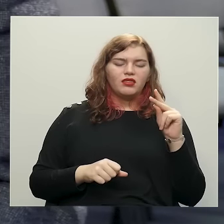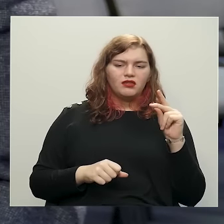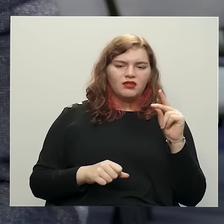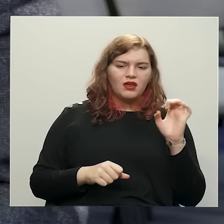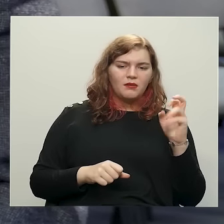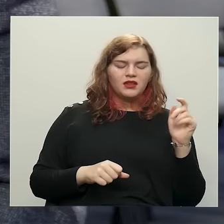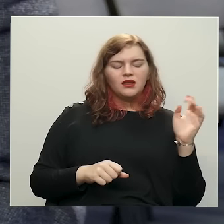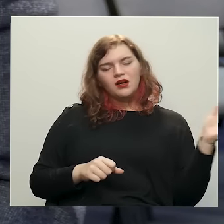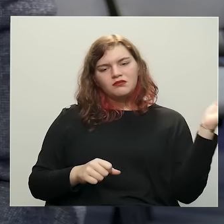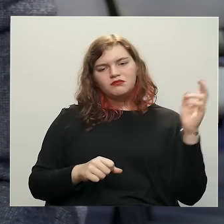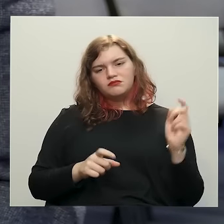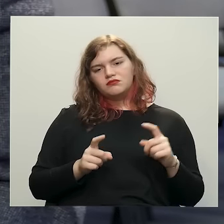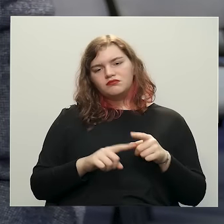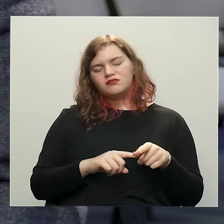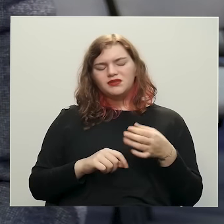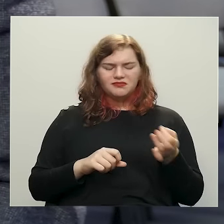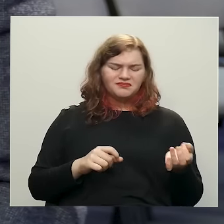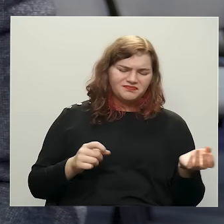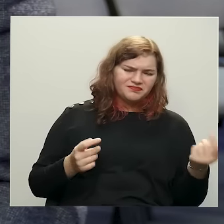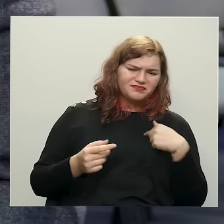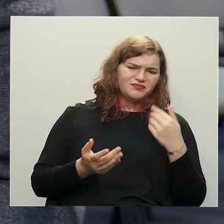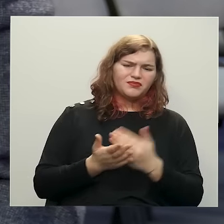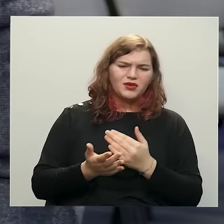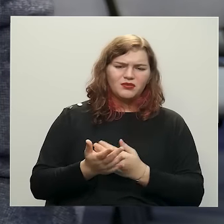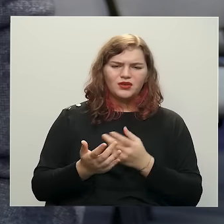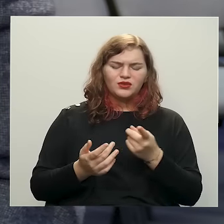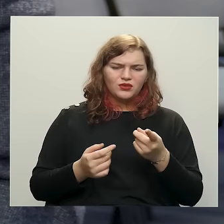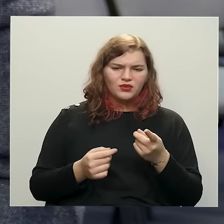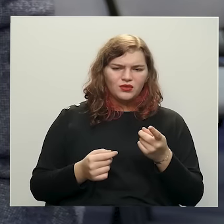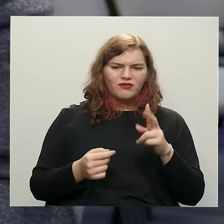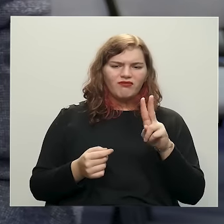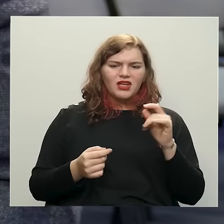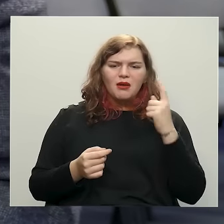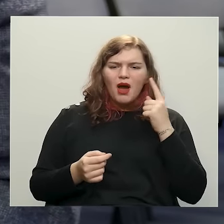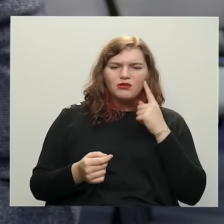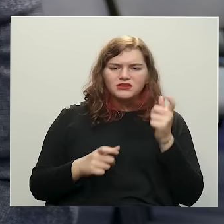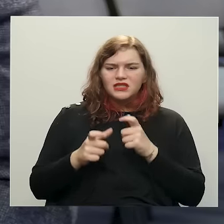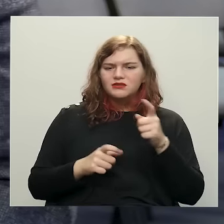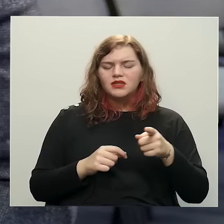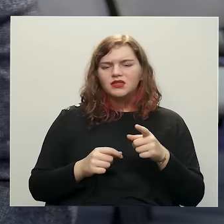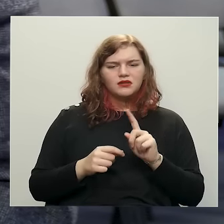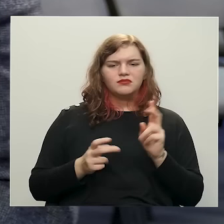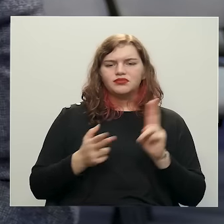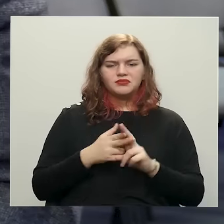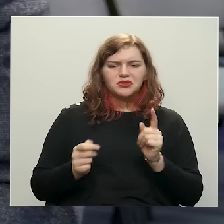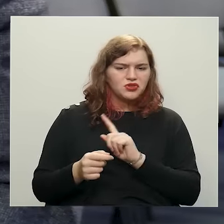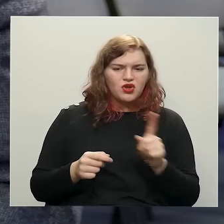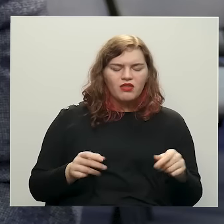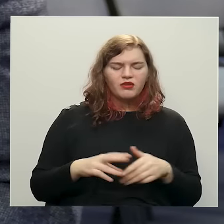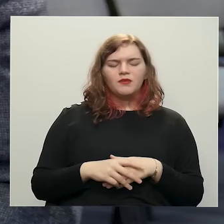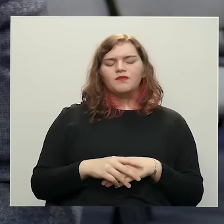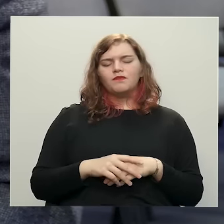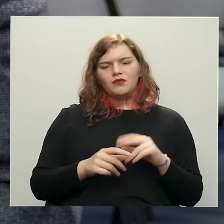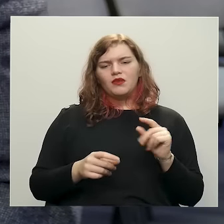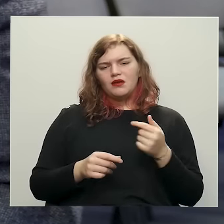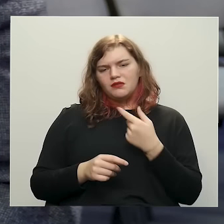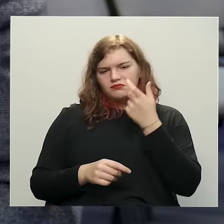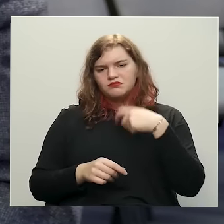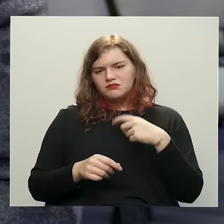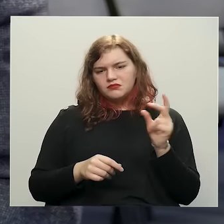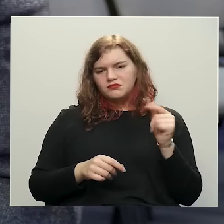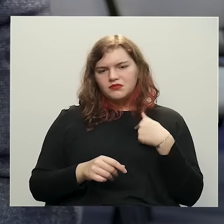trecut pe acolo și i-am spus, frate, uitați, mă, tu ești vinars, mă, tot am auzit de tine, nu m-am întâlnit cu el niciodată. Și am zis, da, eu zic, mă, uite.